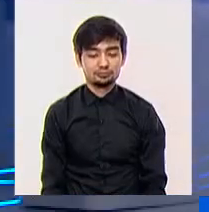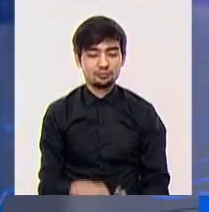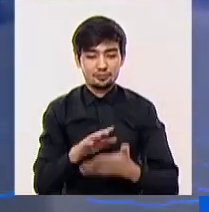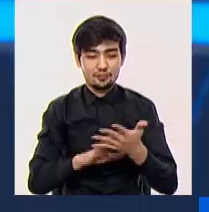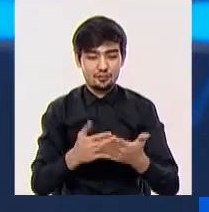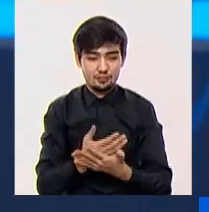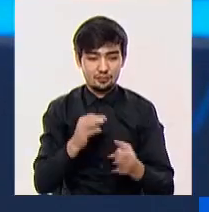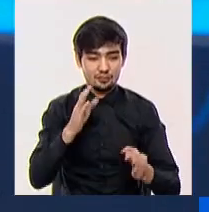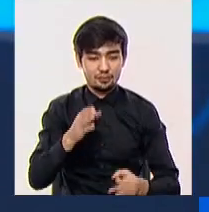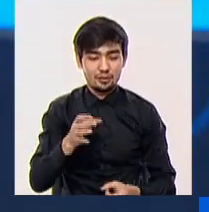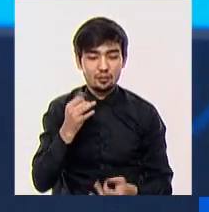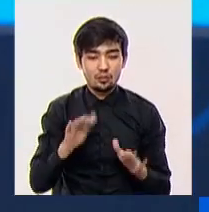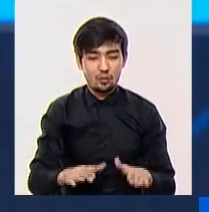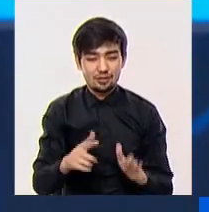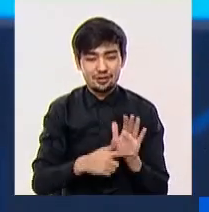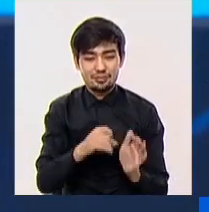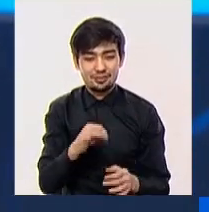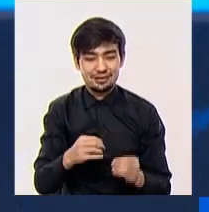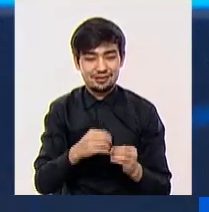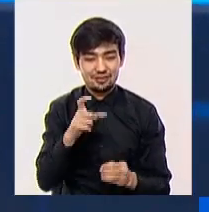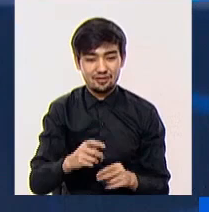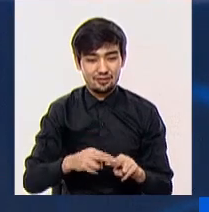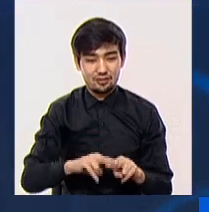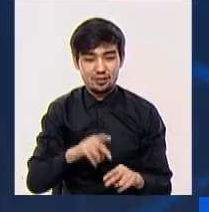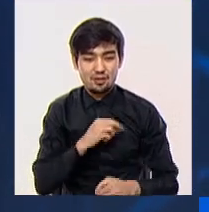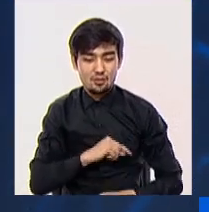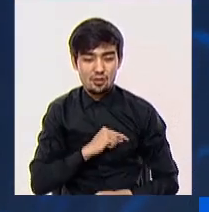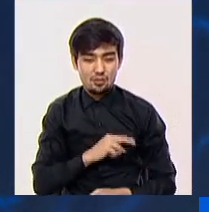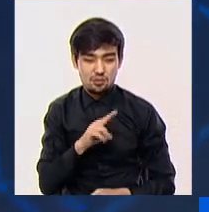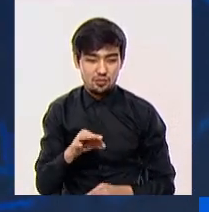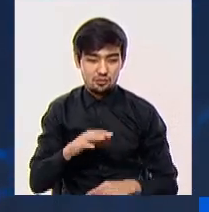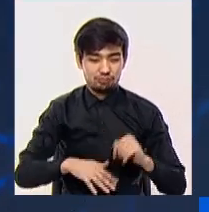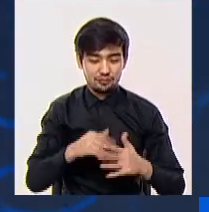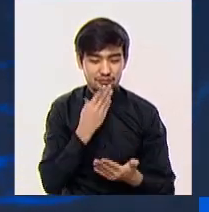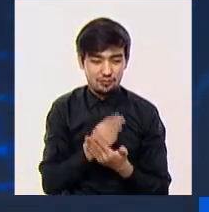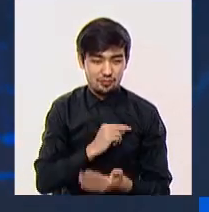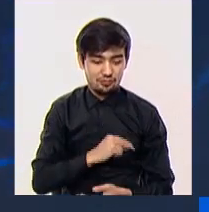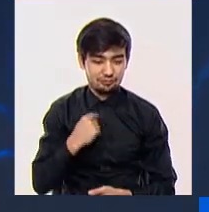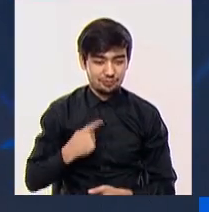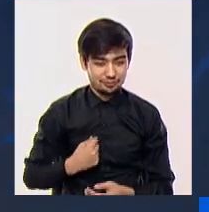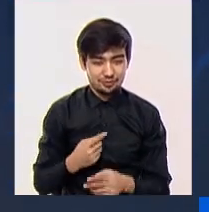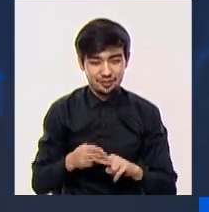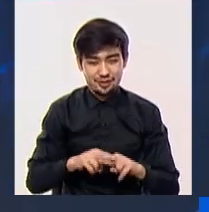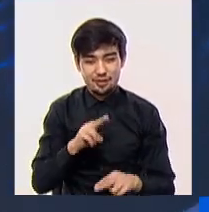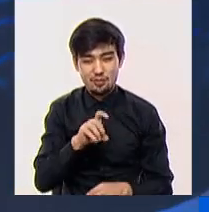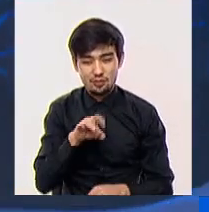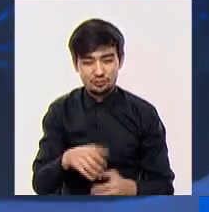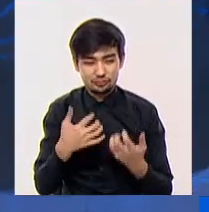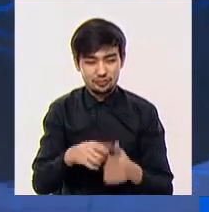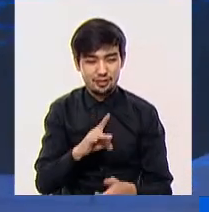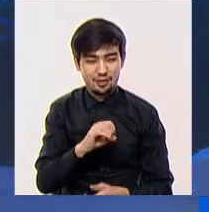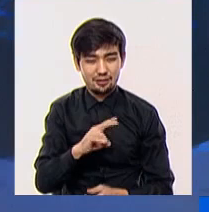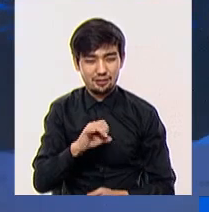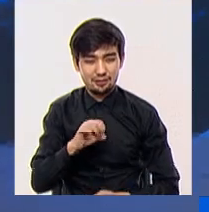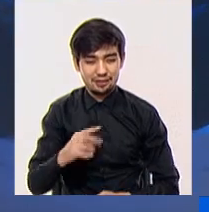Продолжаем информбюро. Только 7 из 10 казахстанцев работают по специальности. Таковы данные портала Ranking.kz.